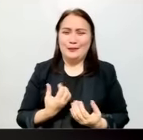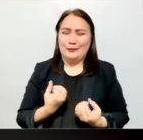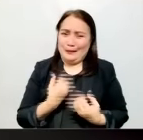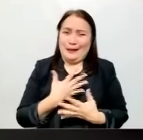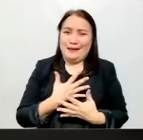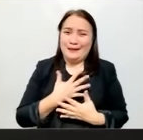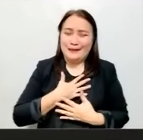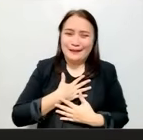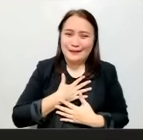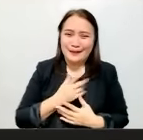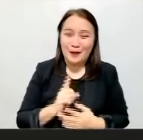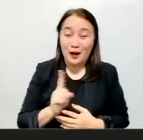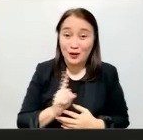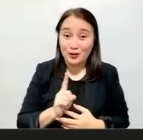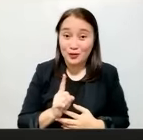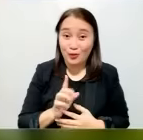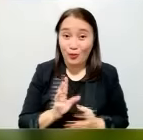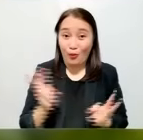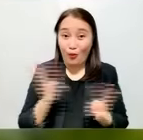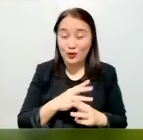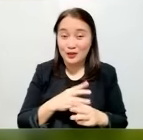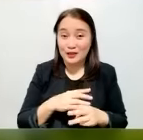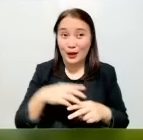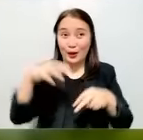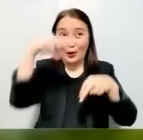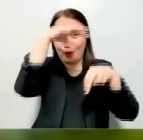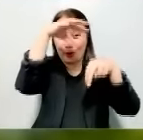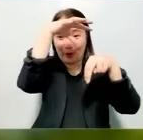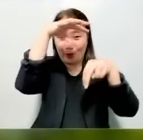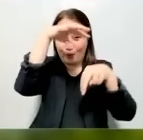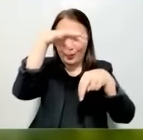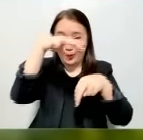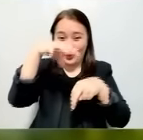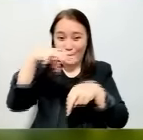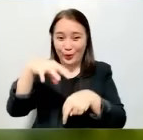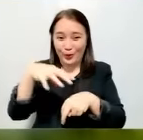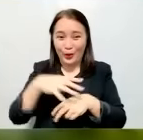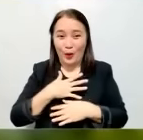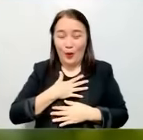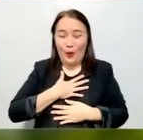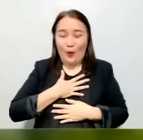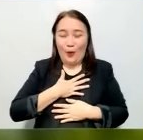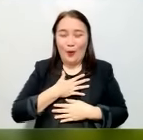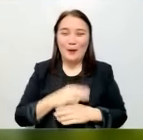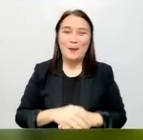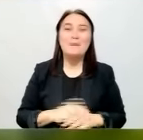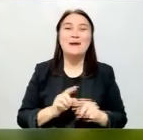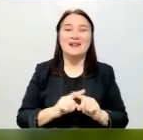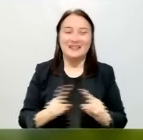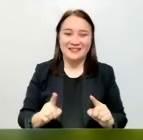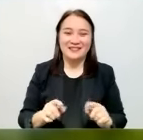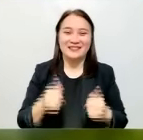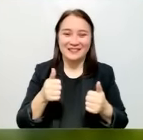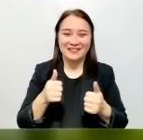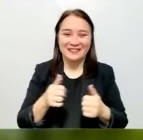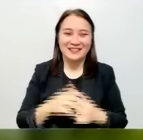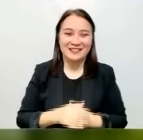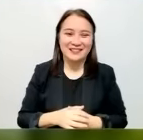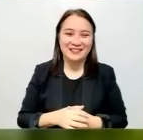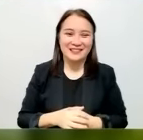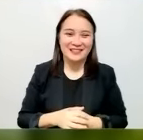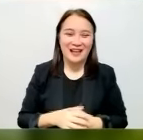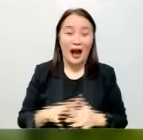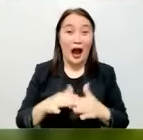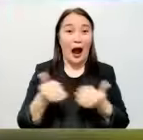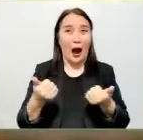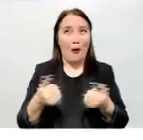ano yung mas grabe, yung pababa. Sempre lang ang beauty ko, pero okay lang yun kasi hindi mo alam kung paano siya lalapag. Pero ang saya,